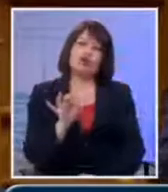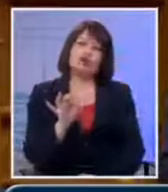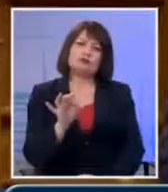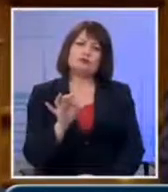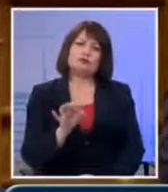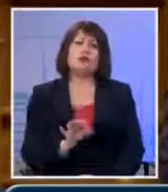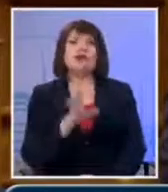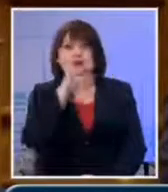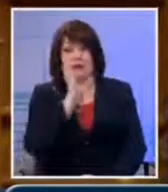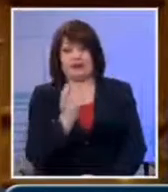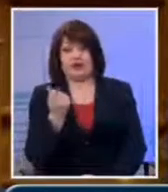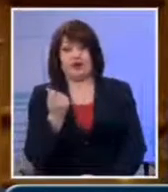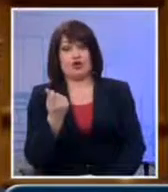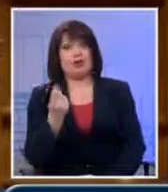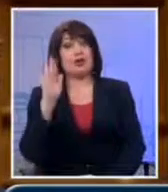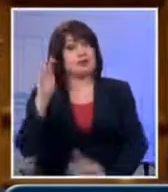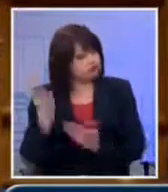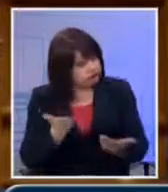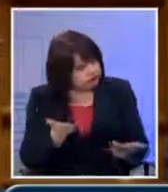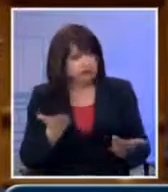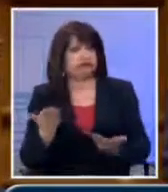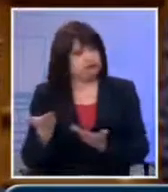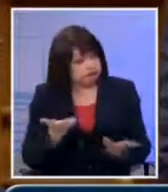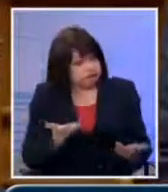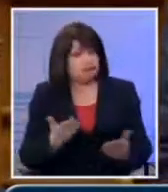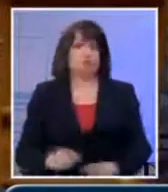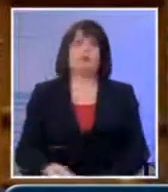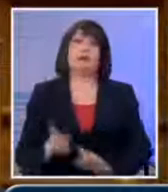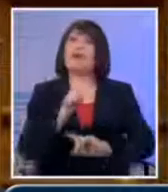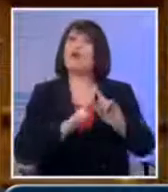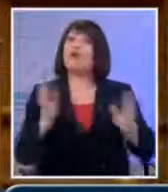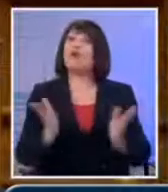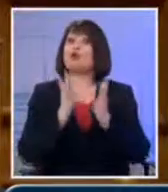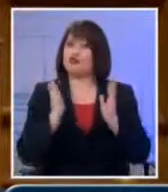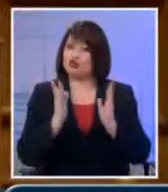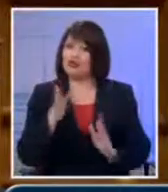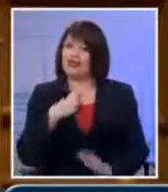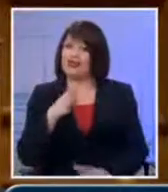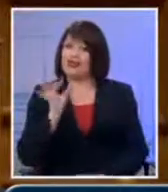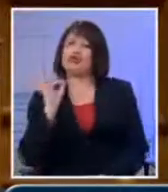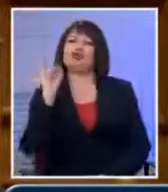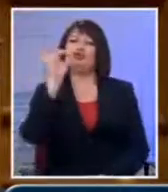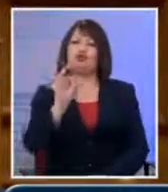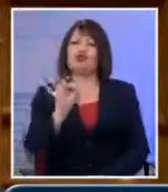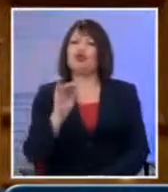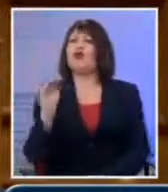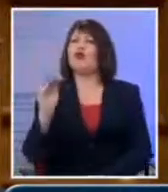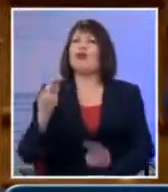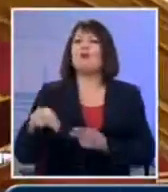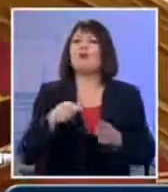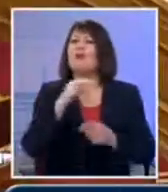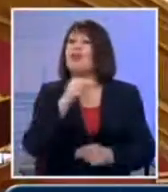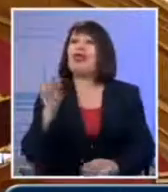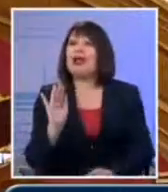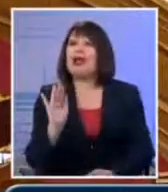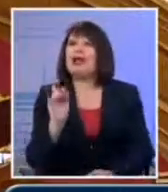στην πραγματική οικονομία, θα είναι καλοδεχούμενος. Όποιος όμως έρχεται με στόχο, και δεν είναι, κύριε Θοδωράκη,